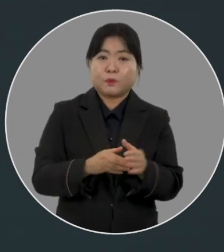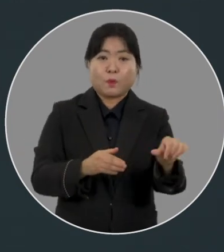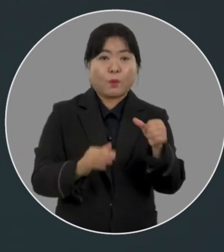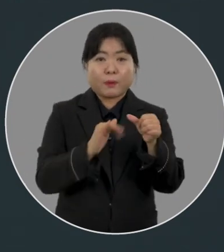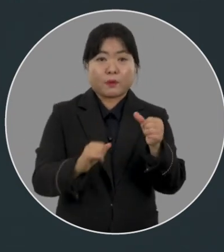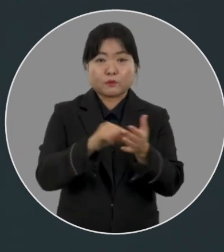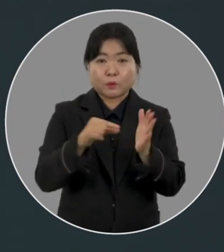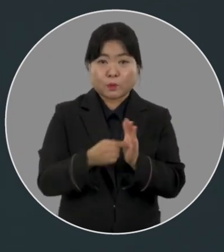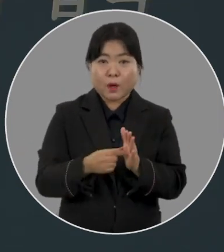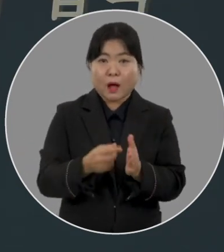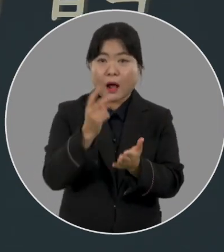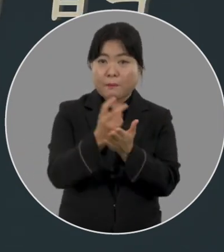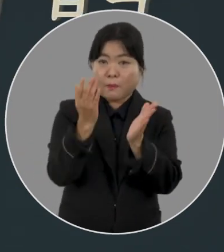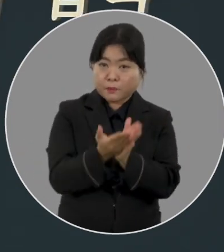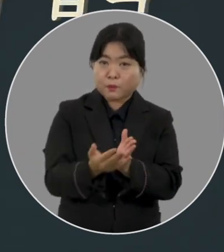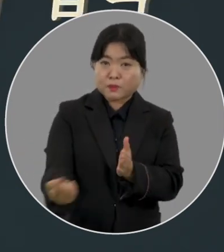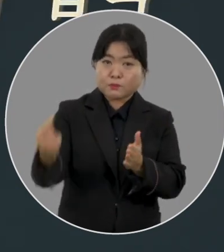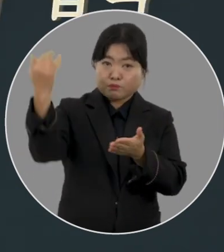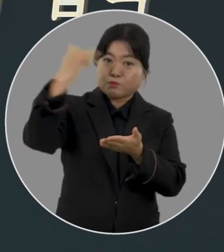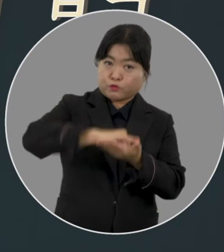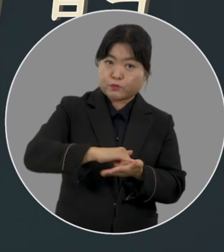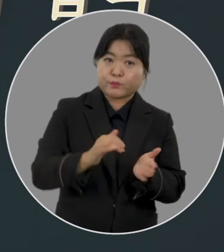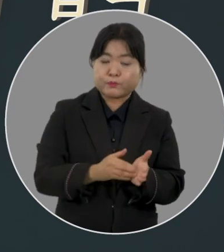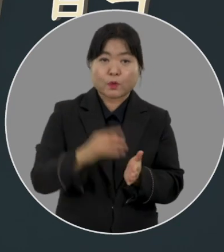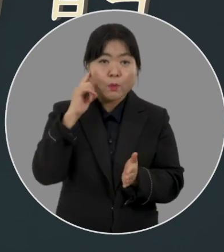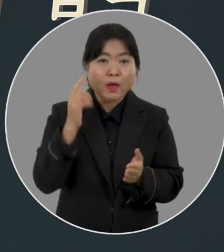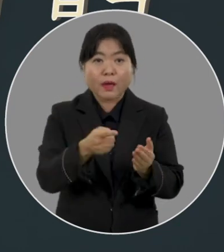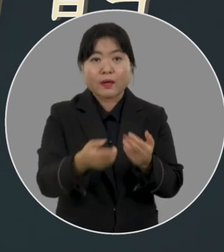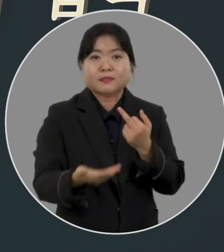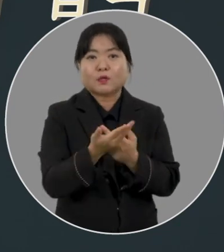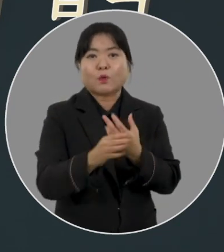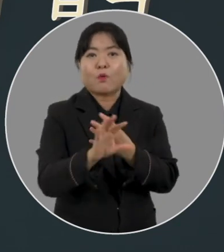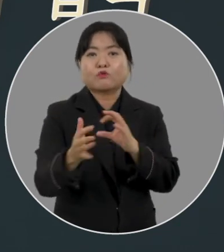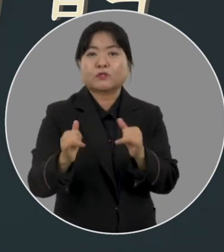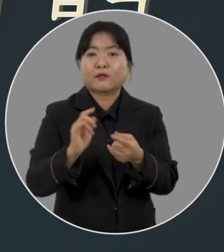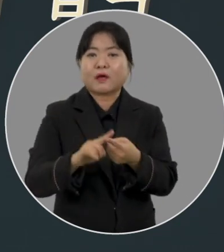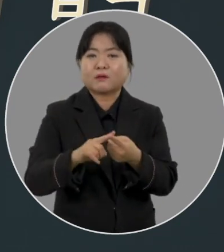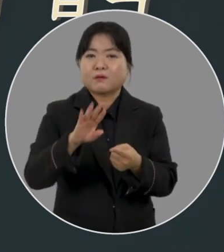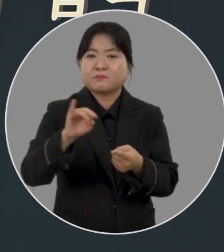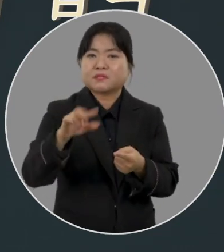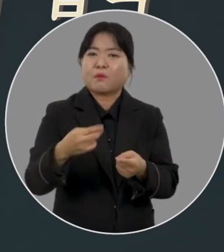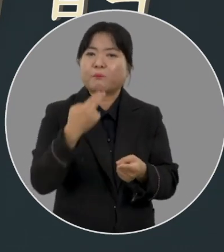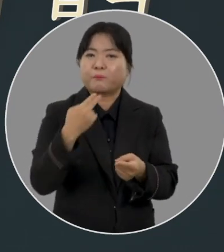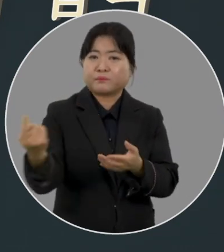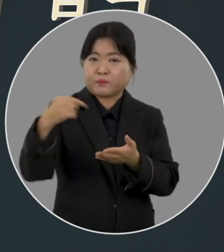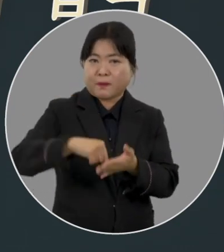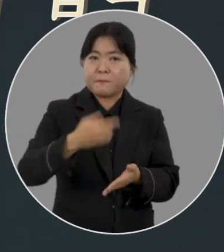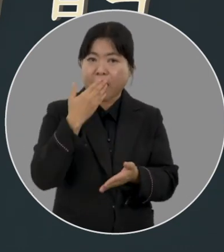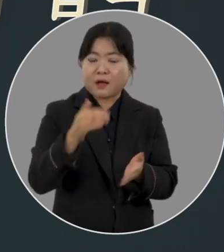그 500명 전조가 합법적으로 입국한 거죠. 왜? 제주도는 외국인들에서 무비자 제도가 있기